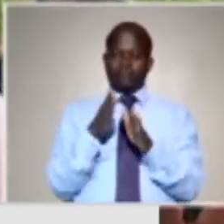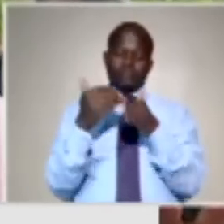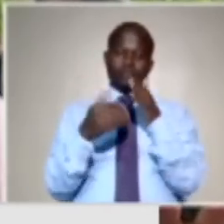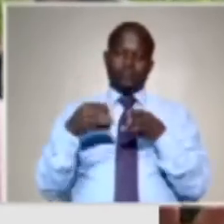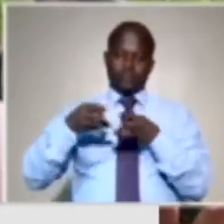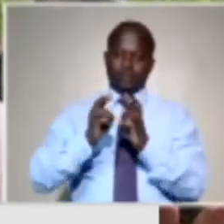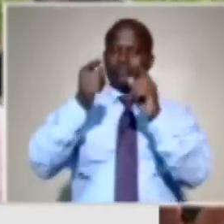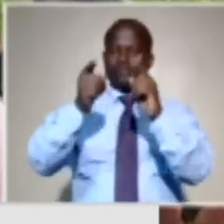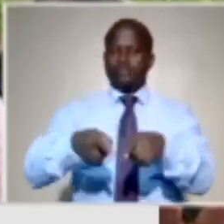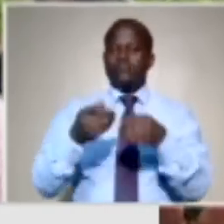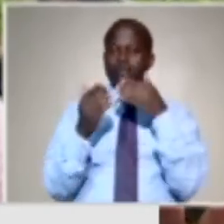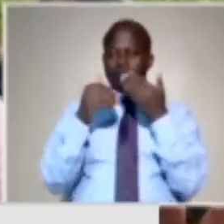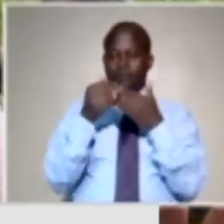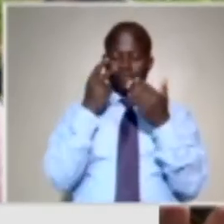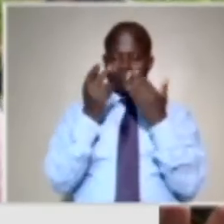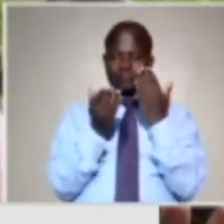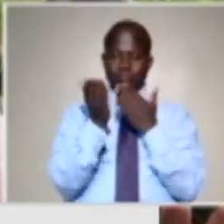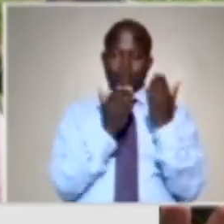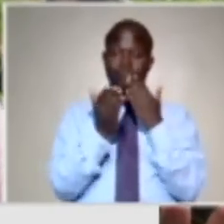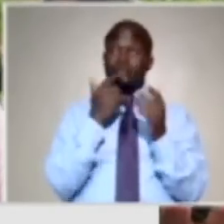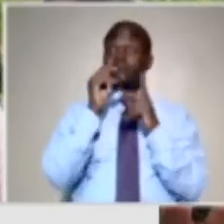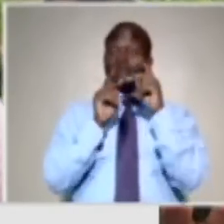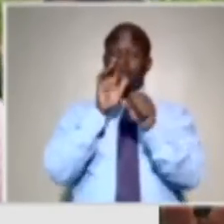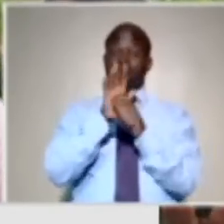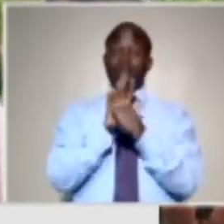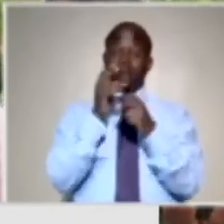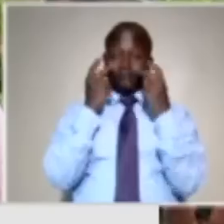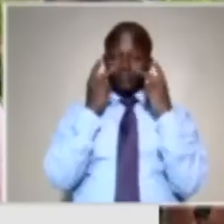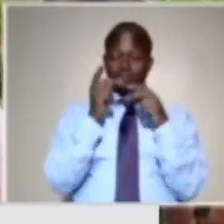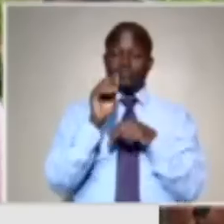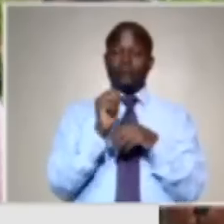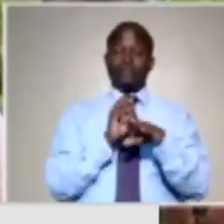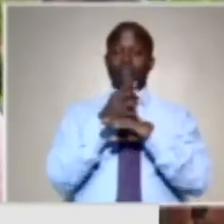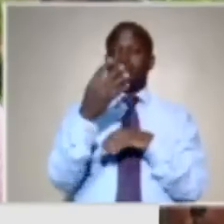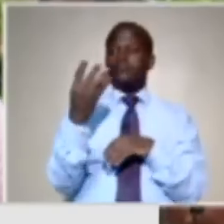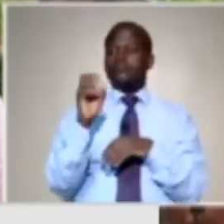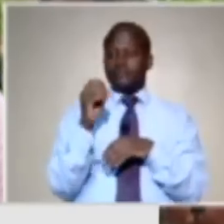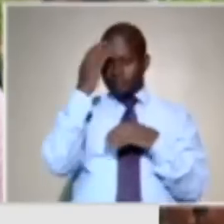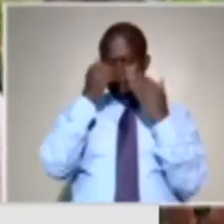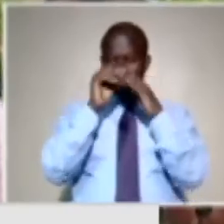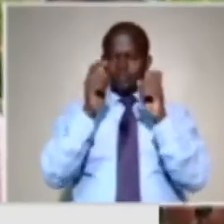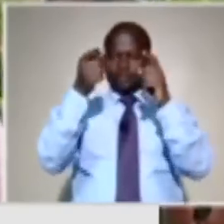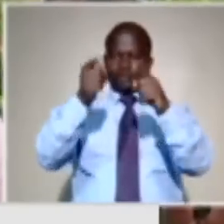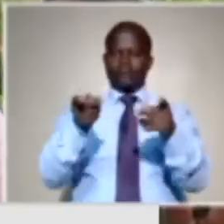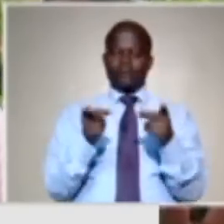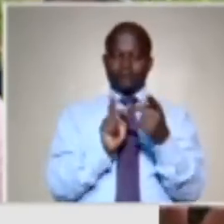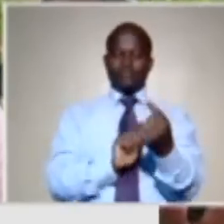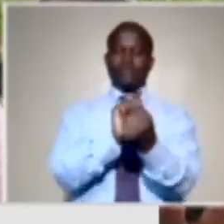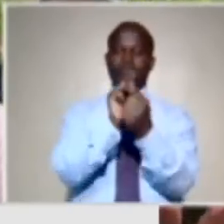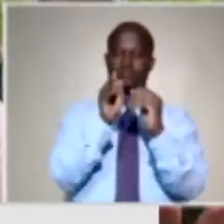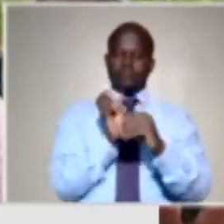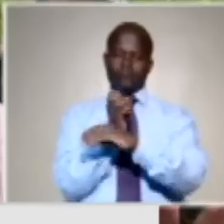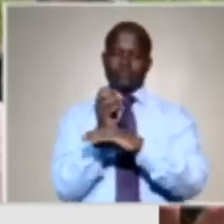buryo wajyayo nibura ukabasha kubona za serivisi kuko hari nka benshi tubona agomba kugenda ibirometero birenga 40 kugira ngo agere ahura n'umuntu ushobora kumugira